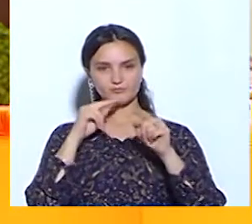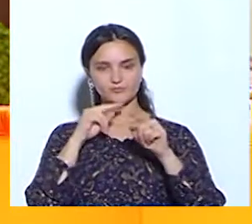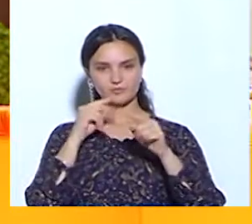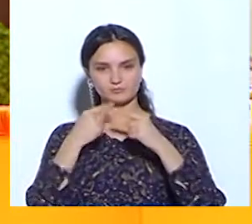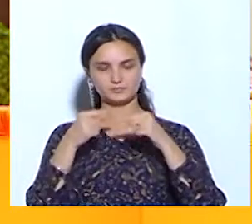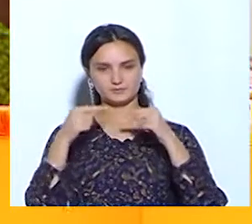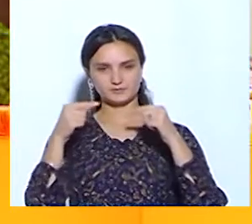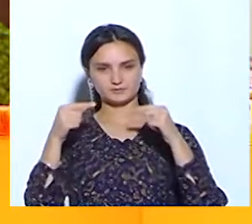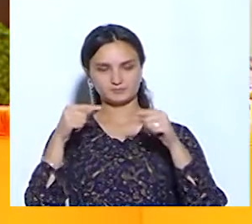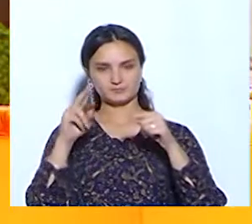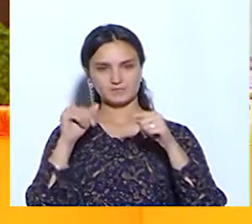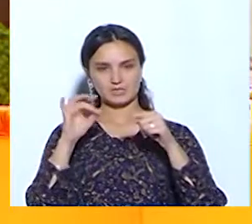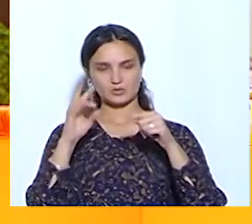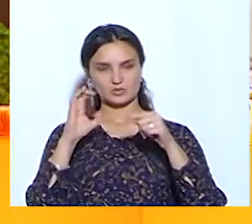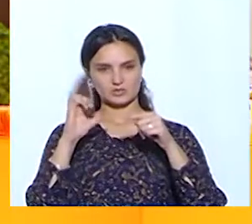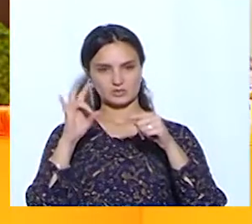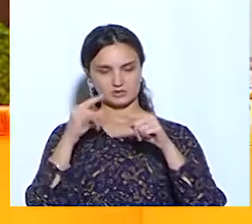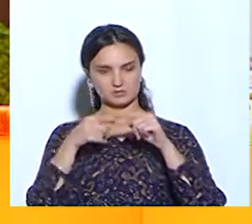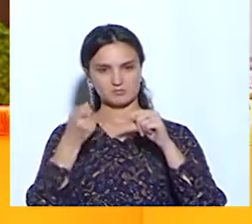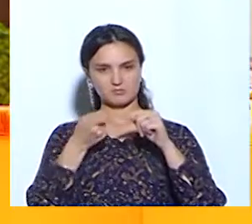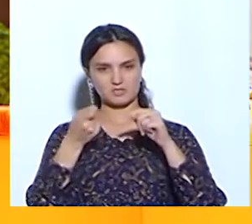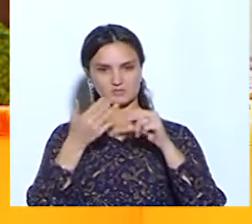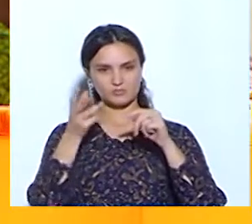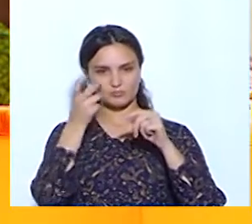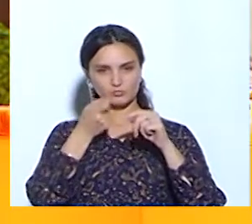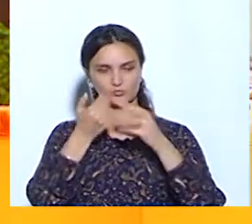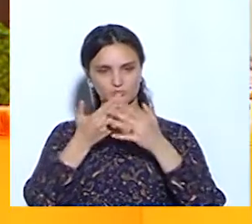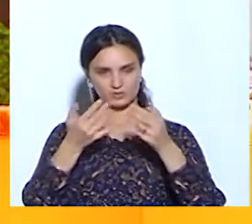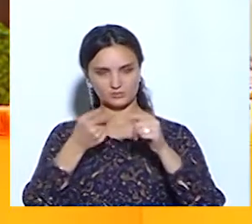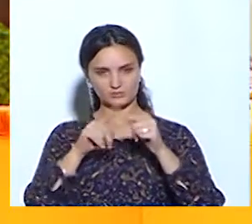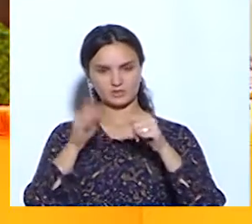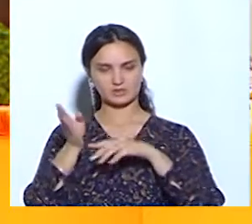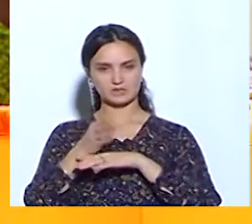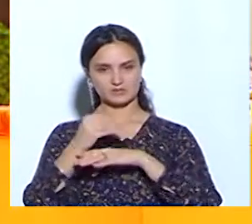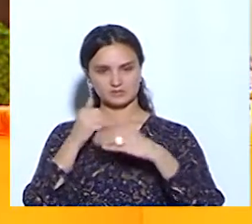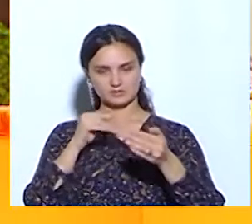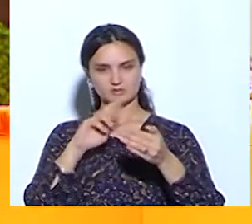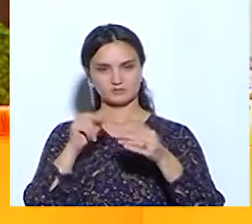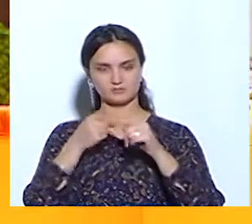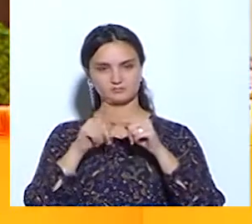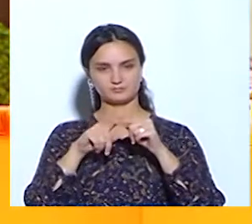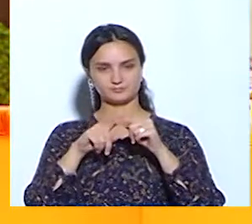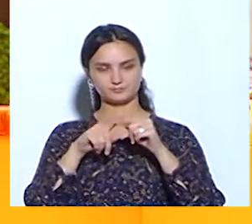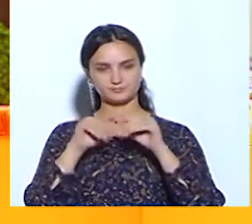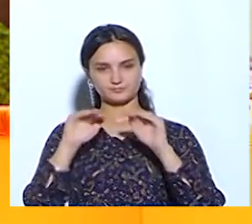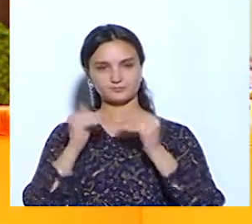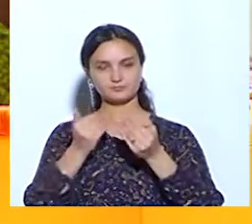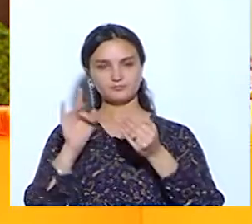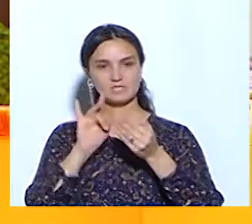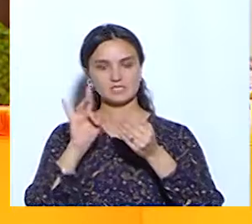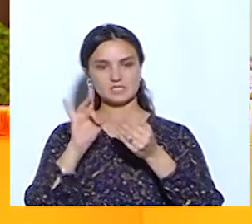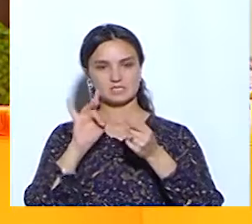გათვალისწინებულია სხვადასხვა სახის პარკოსნები, მარცვლეული, ბურღულეული, თევზი და ნაკლებად